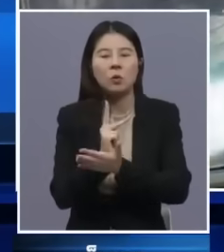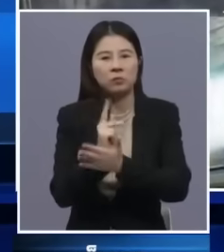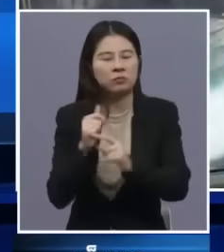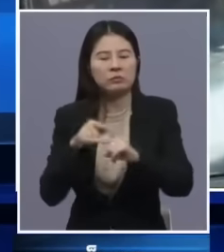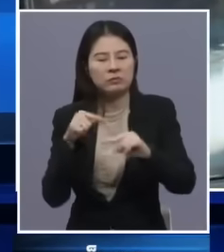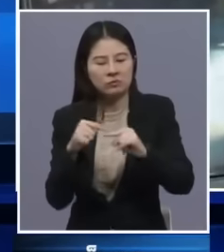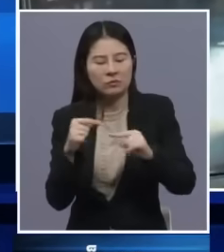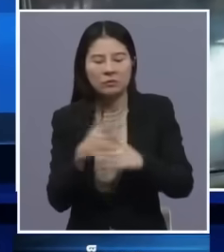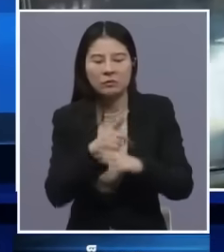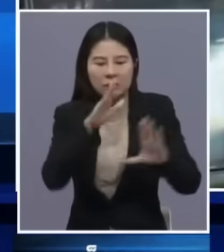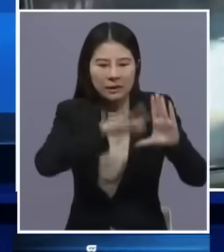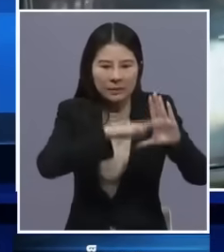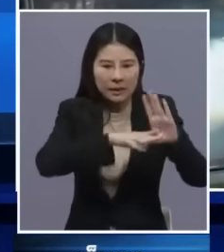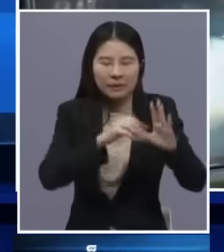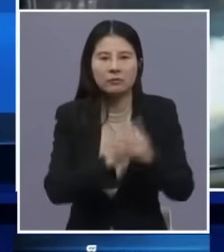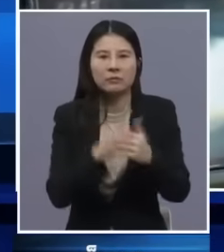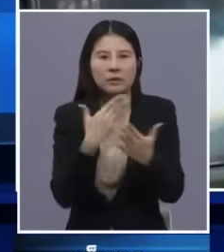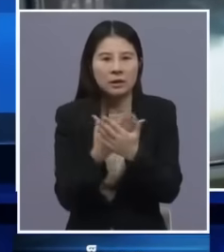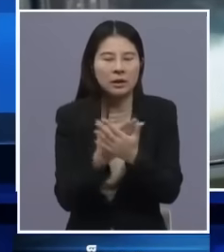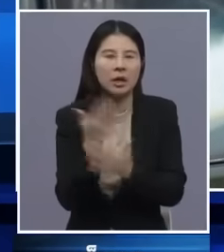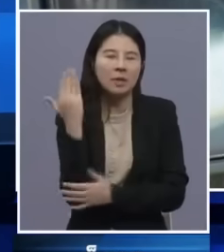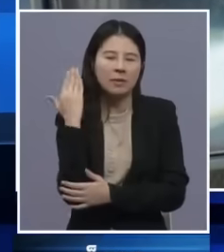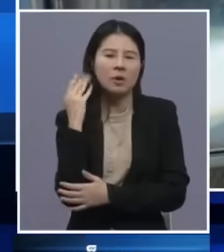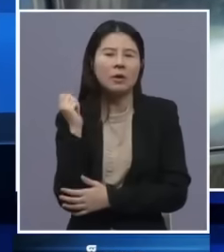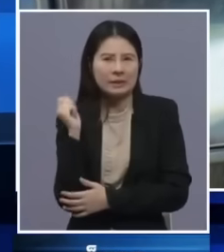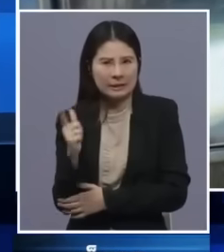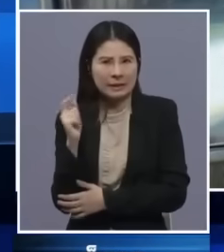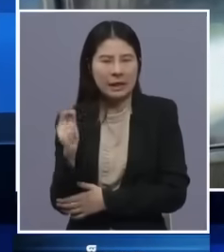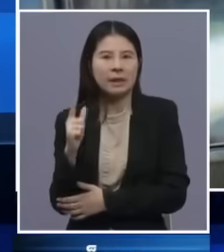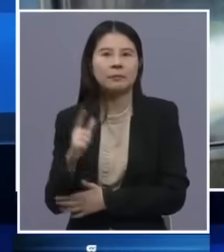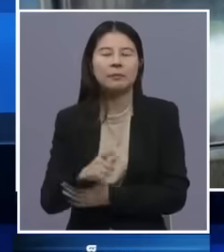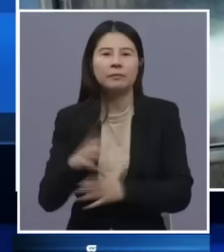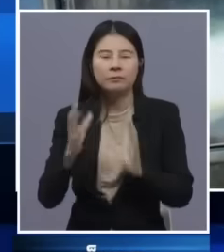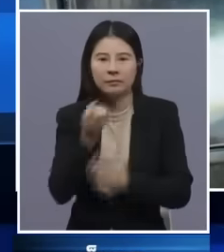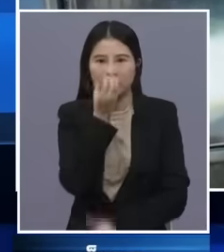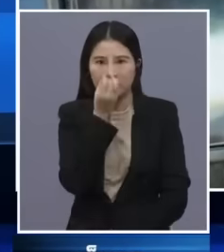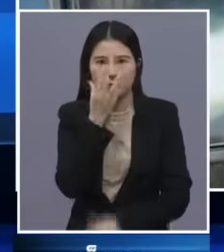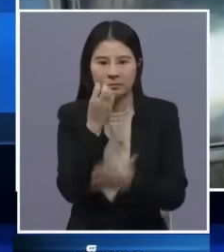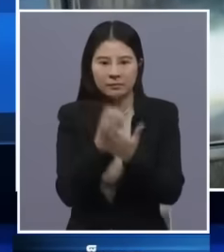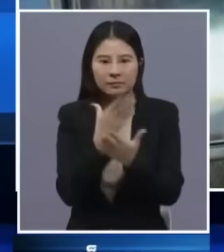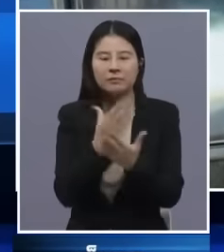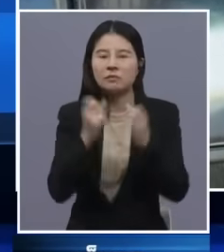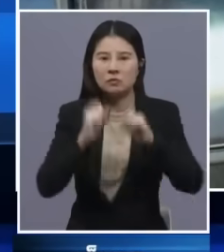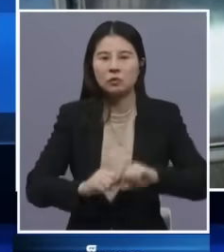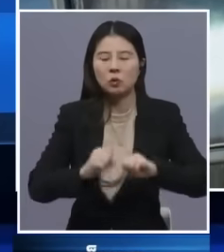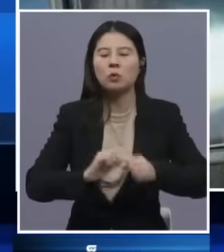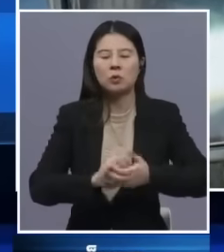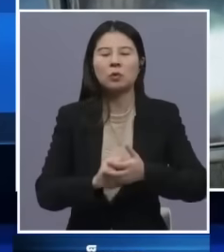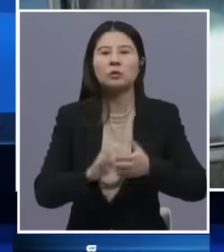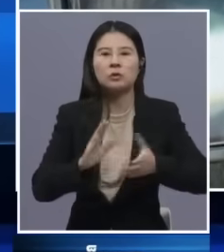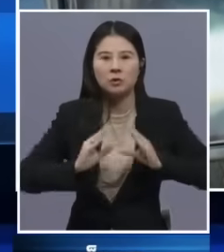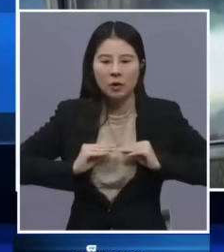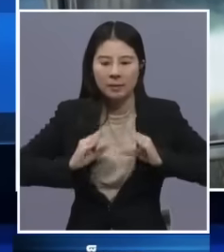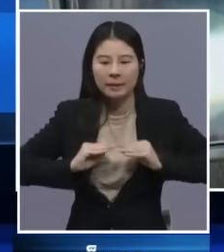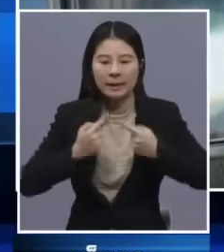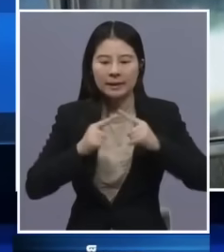จะจากสิ่งที่เคยจ่ายกันไว้อะดอกเบี้ยโหดๆแพงๆอ่ ะ มันก็เป็นข้อตกลงร่วมกันพอไปอยู่ในมือภาครัฐเอ้ยเดี๋ยวคุ